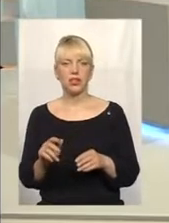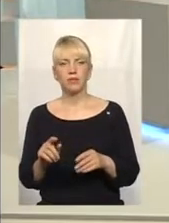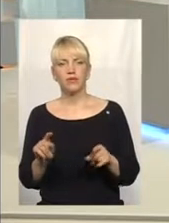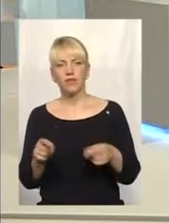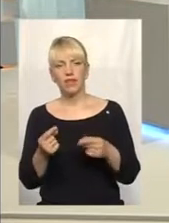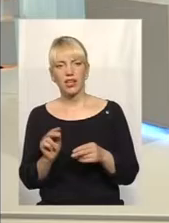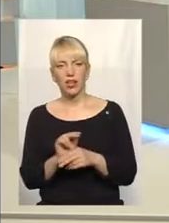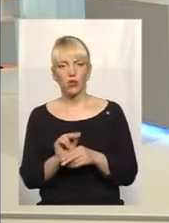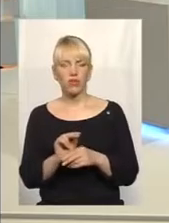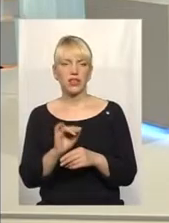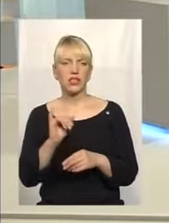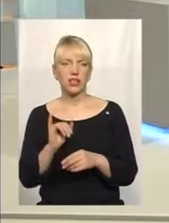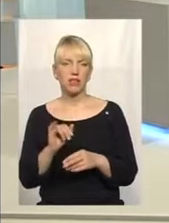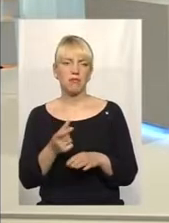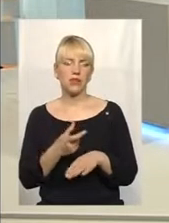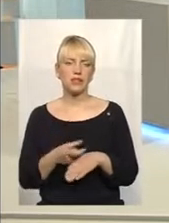вилікувати, максимально